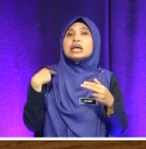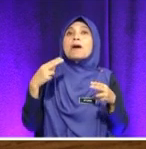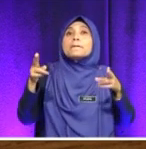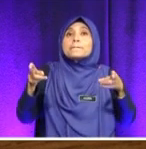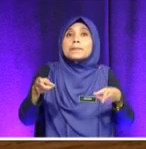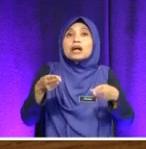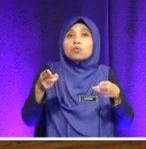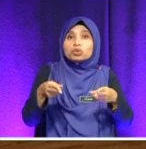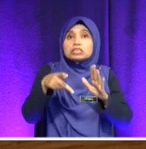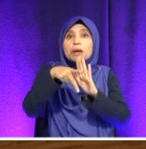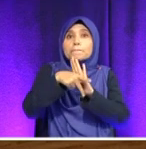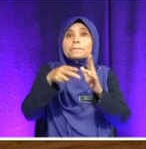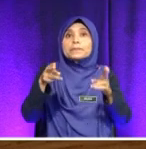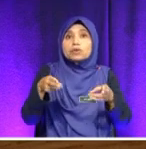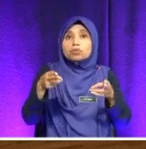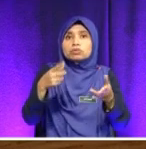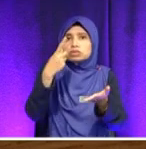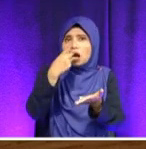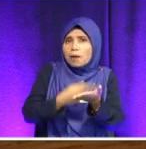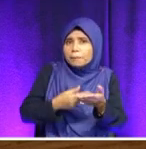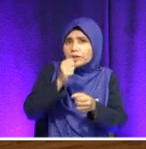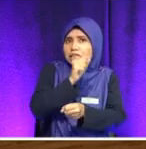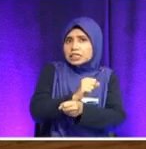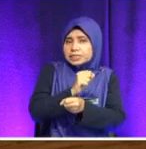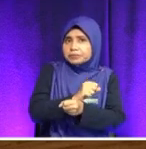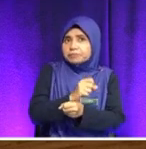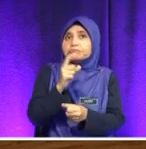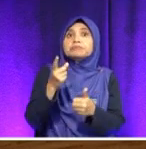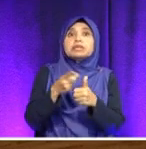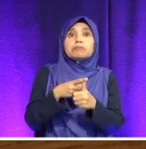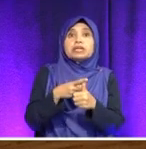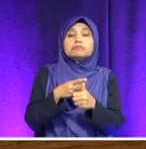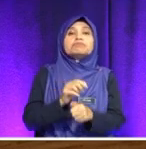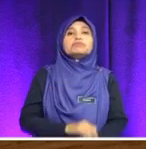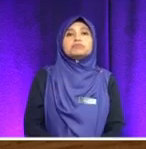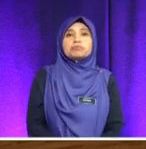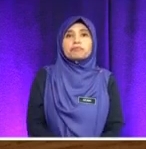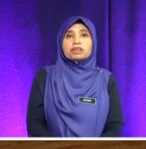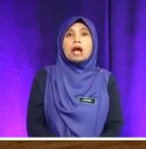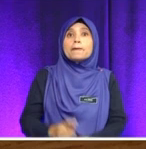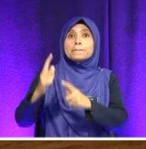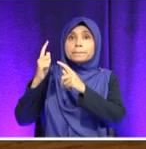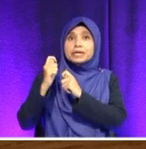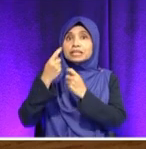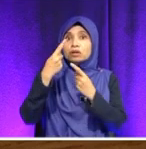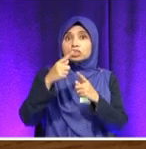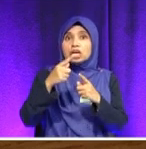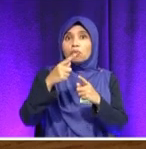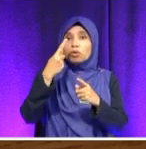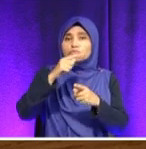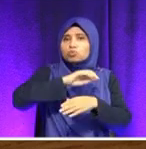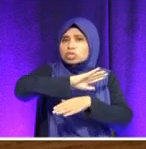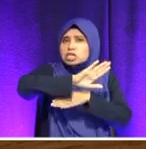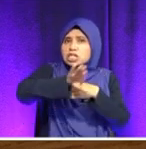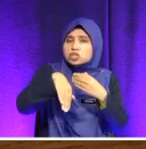kita tengok dulu apa tugas pengurus restoran. Yang pertama, tugas pengurus restoran adalah bertanggungjawab terhadap